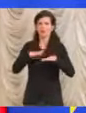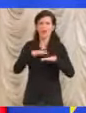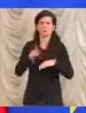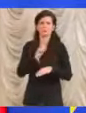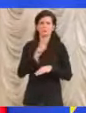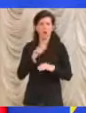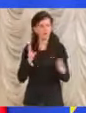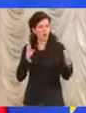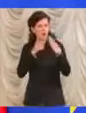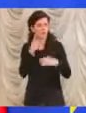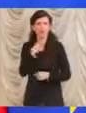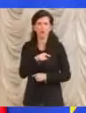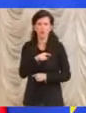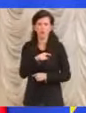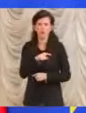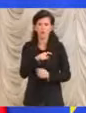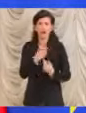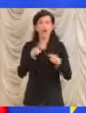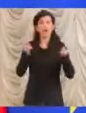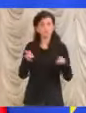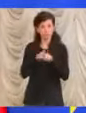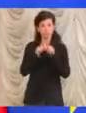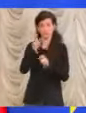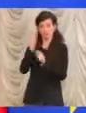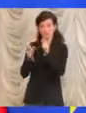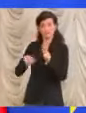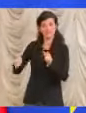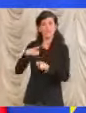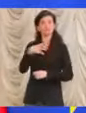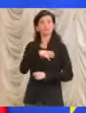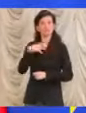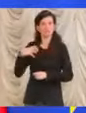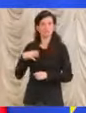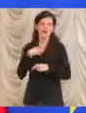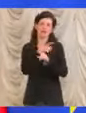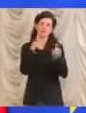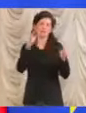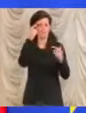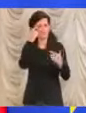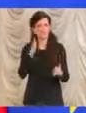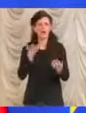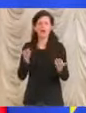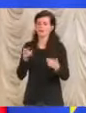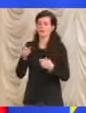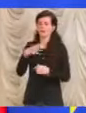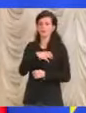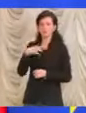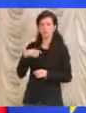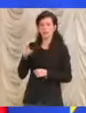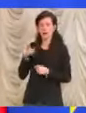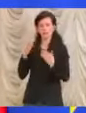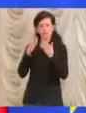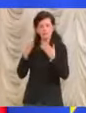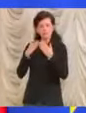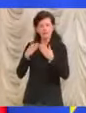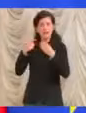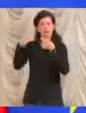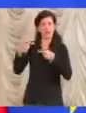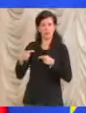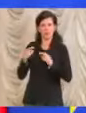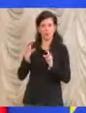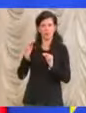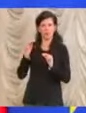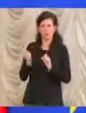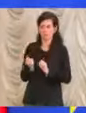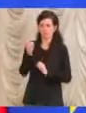ragione ma addirittura gli stessi scienziati come sapete sono si stanno misurando con un nemico assolutamente nuovo e loro stessi